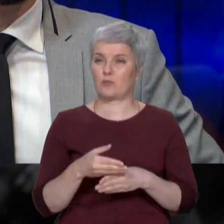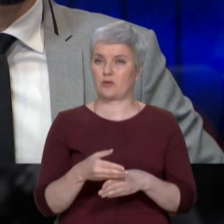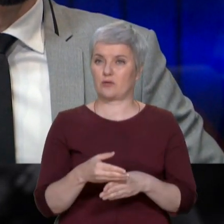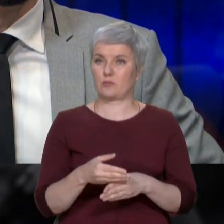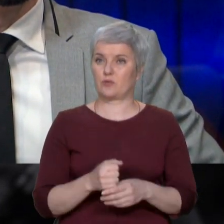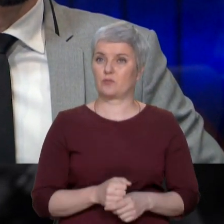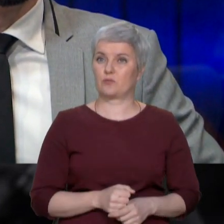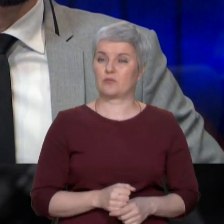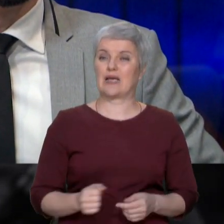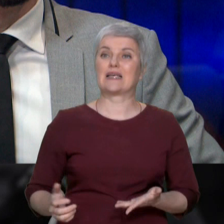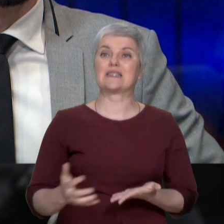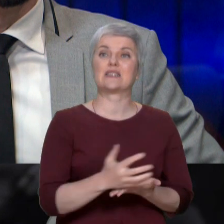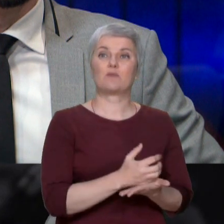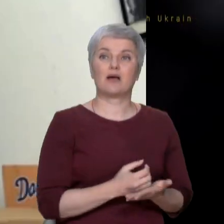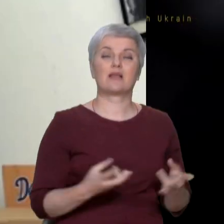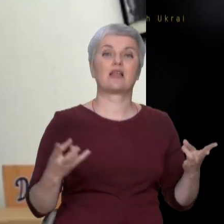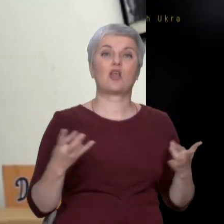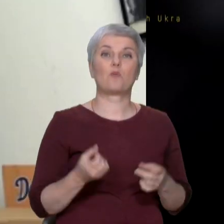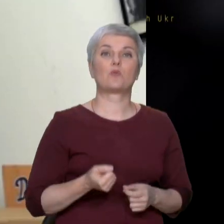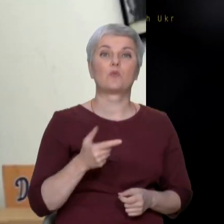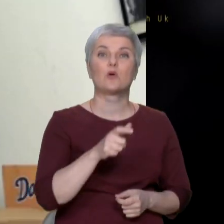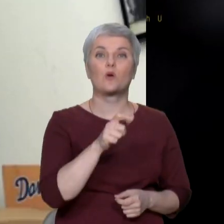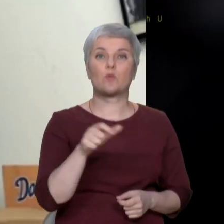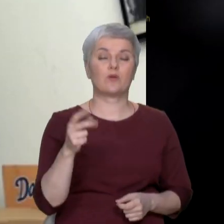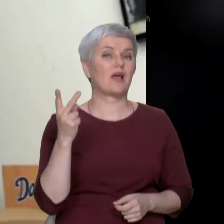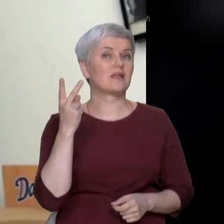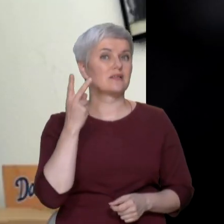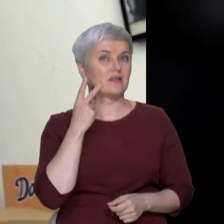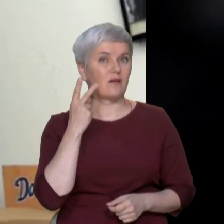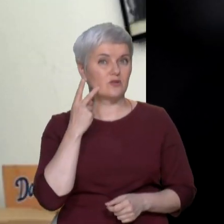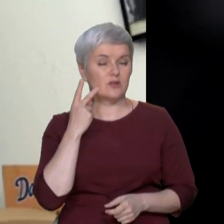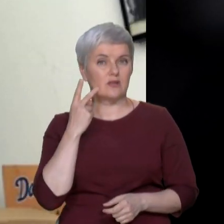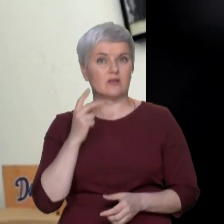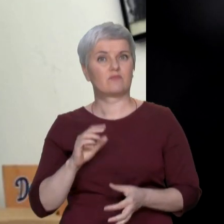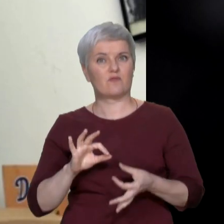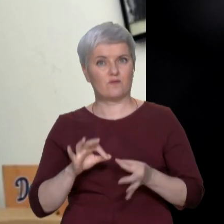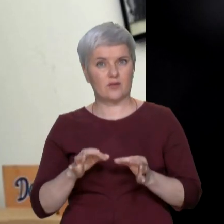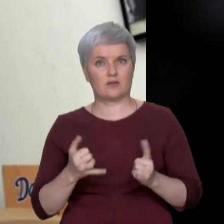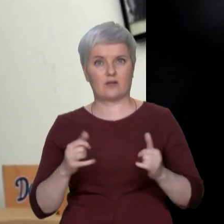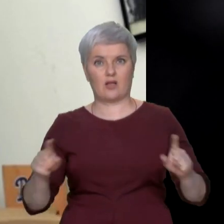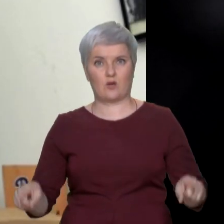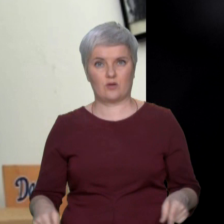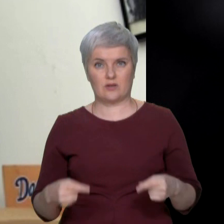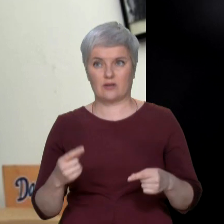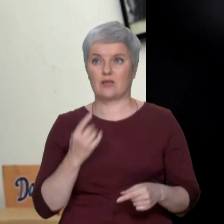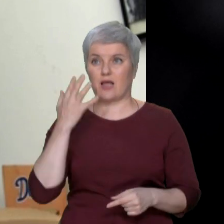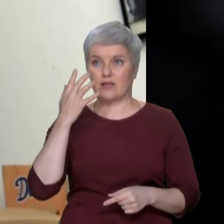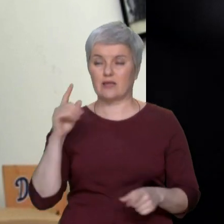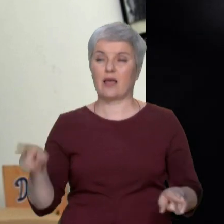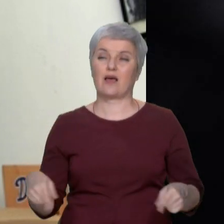Ви знаєте, зібрати необхідну кількість людей – це завжди виклик перед організаторами. І ідея виникла сама по